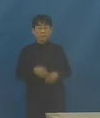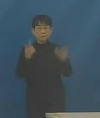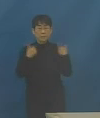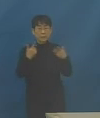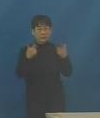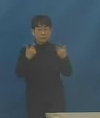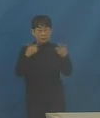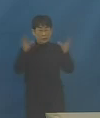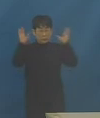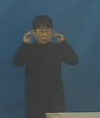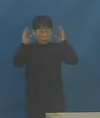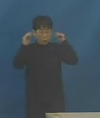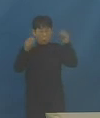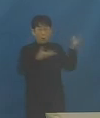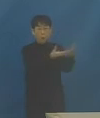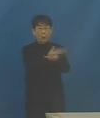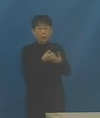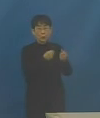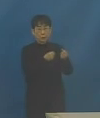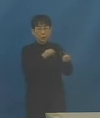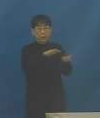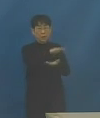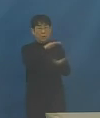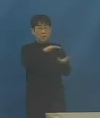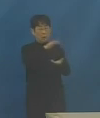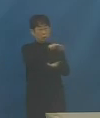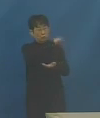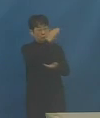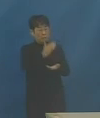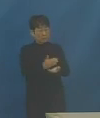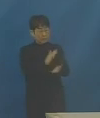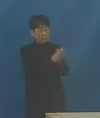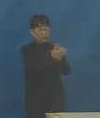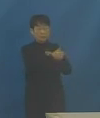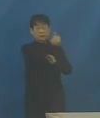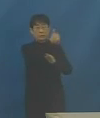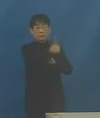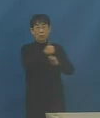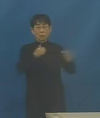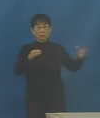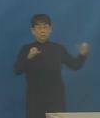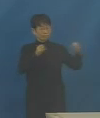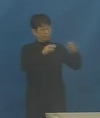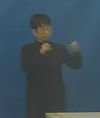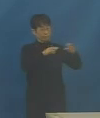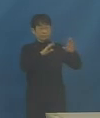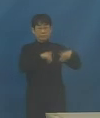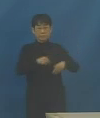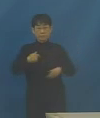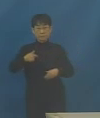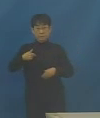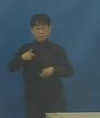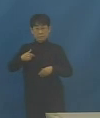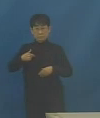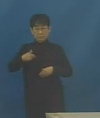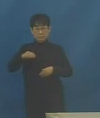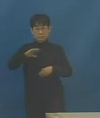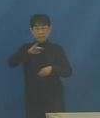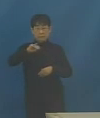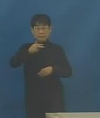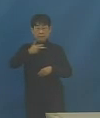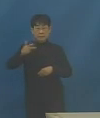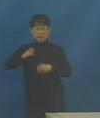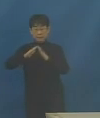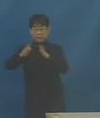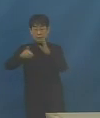共有を得まあ丸山父と母からさせていただいてますし私一次会の会長していることもありまして